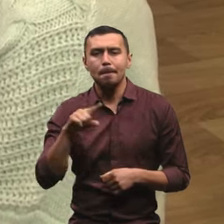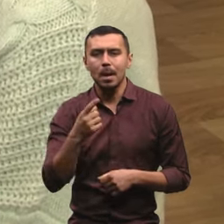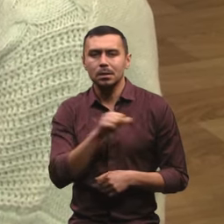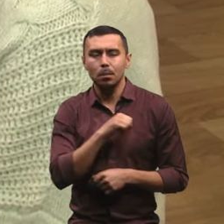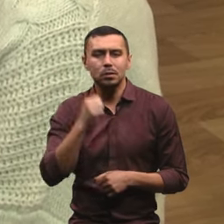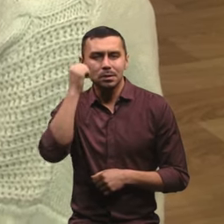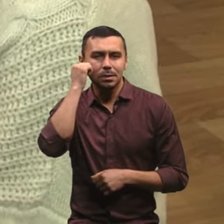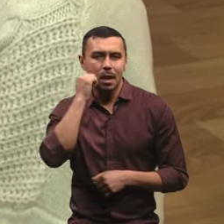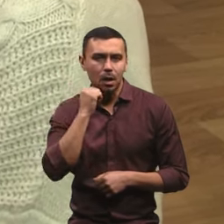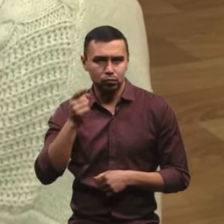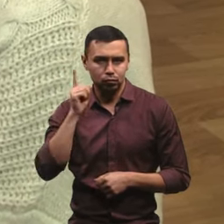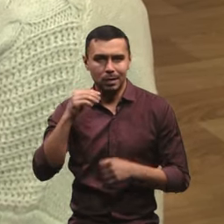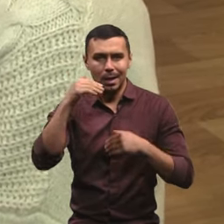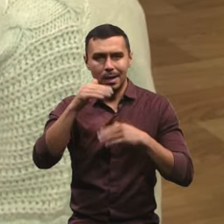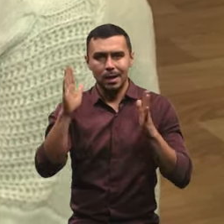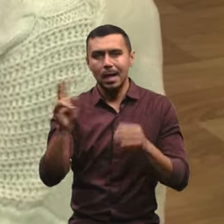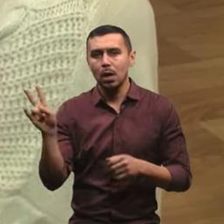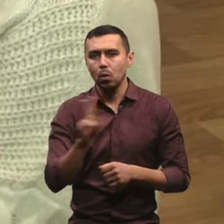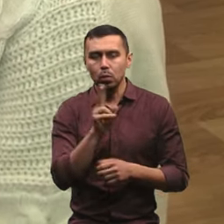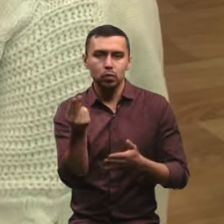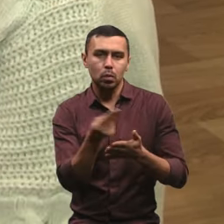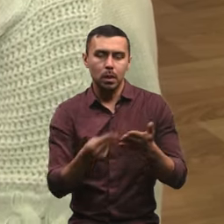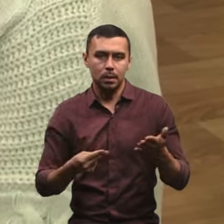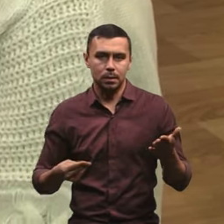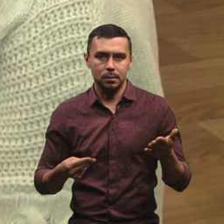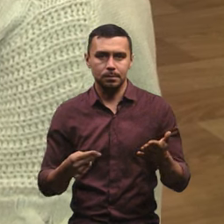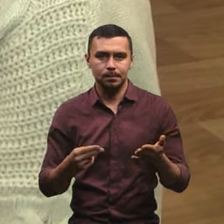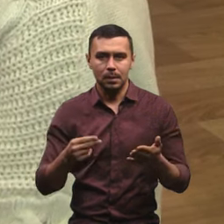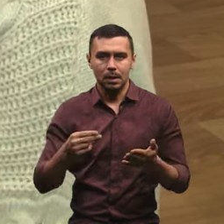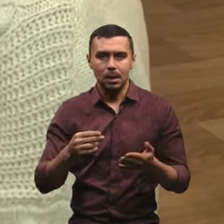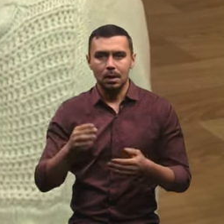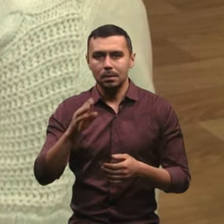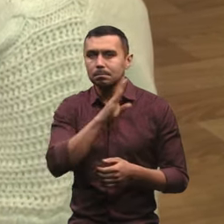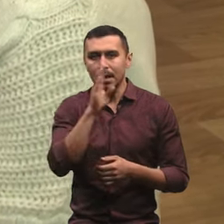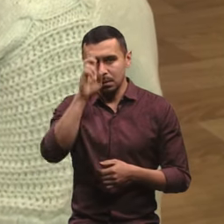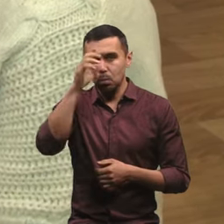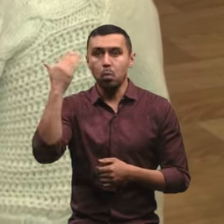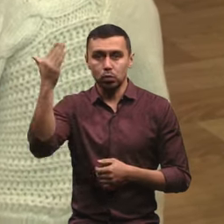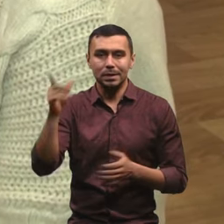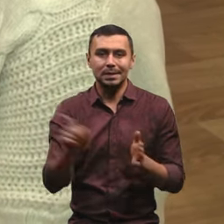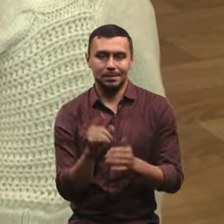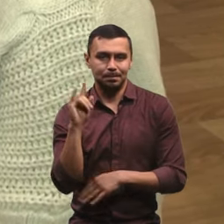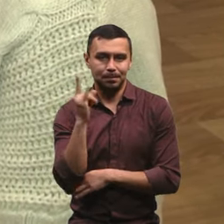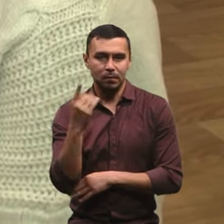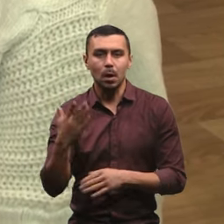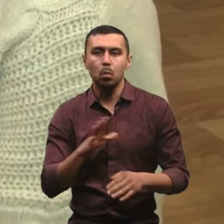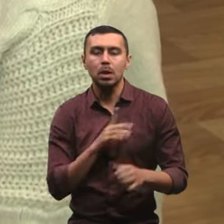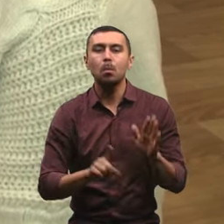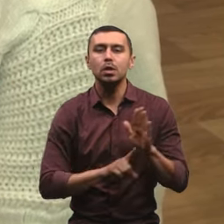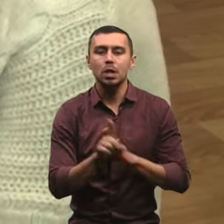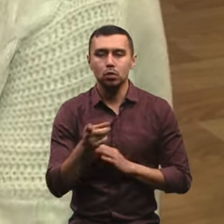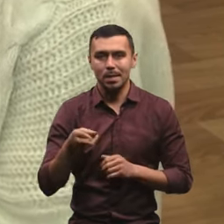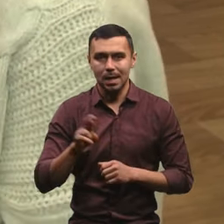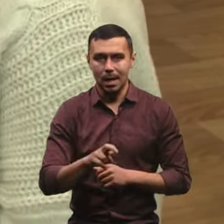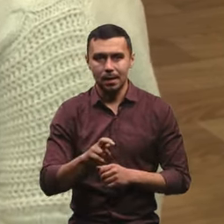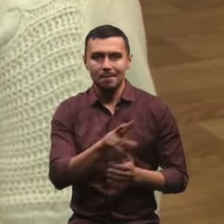найстаршою іконою зображенням Богородиці з дитям на руках. І вона стала початком